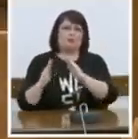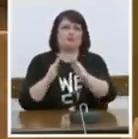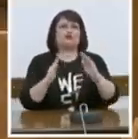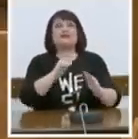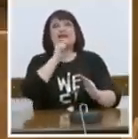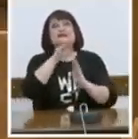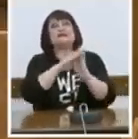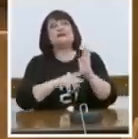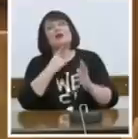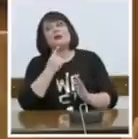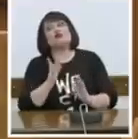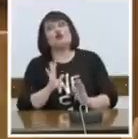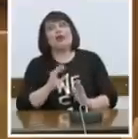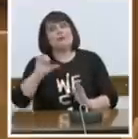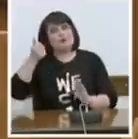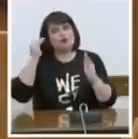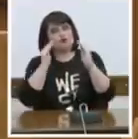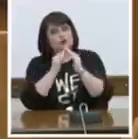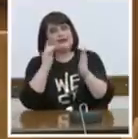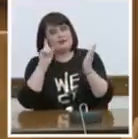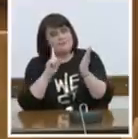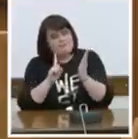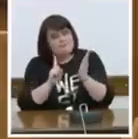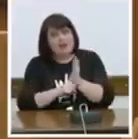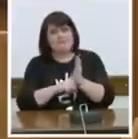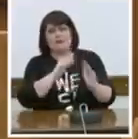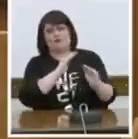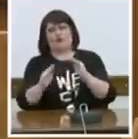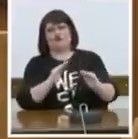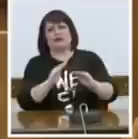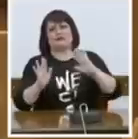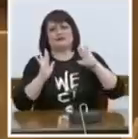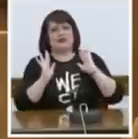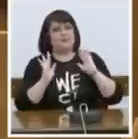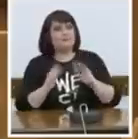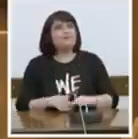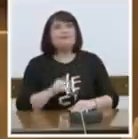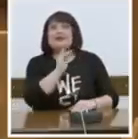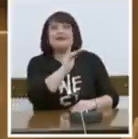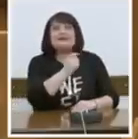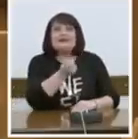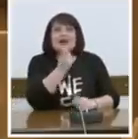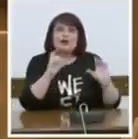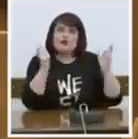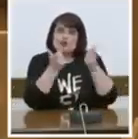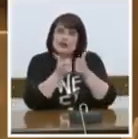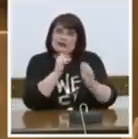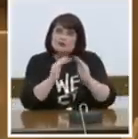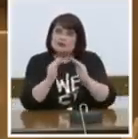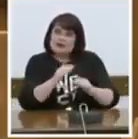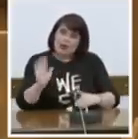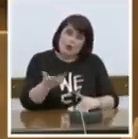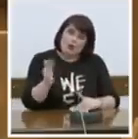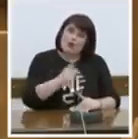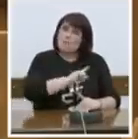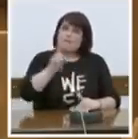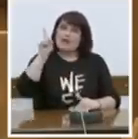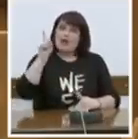ορίζει της πρώτης κατοικίας? Θα προστατεύσετε τις οικογένειες από τις εξώσεις?